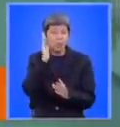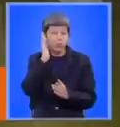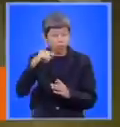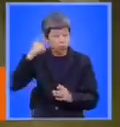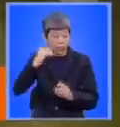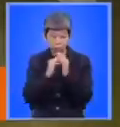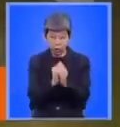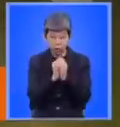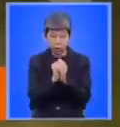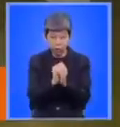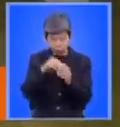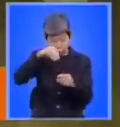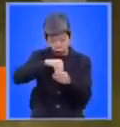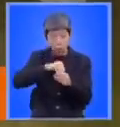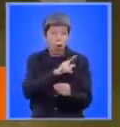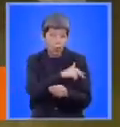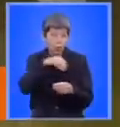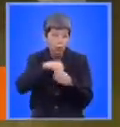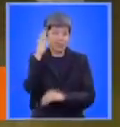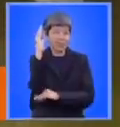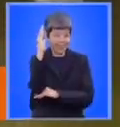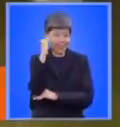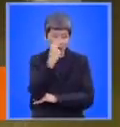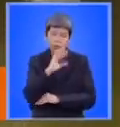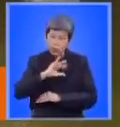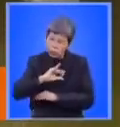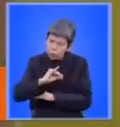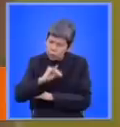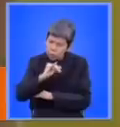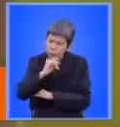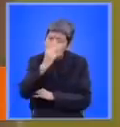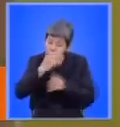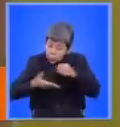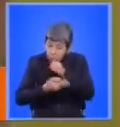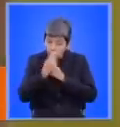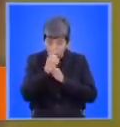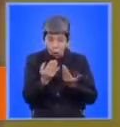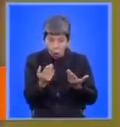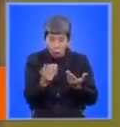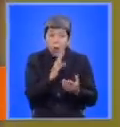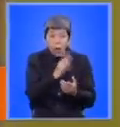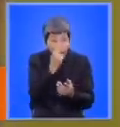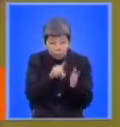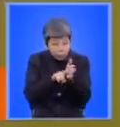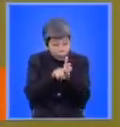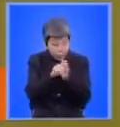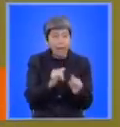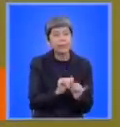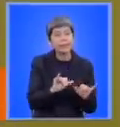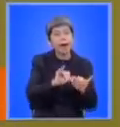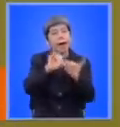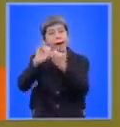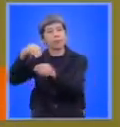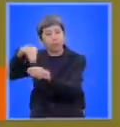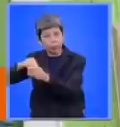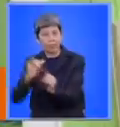ขณะที่หญิงชาวจีนค่ะที่รักษายังโรงพยาบาลราชวิถีเบื้องต้นอาการดีขึ้นรอผลตรวจจากห้องปฏิบัติการหากไม่พบเชื้อก็จะย้ายออกจากห้องแยกโร